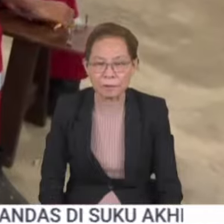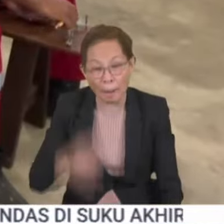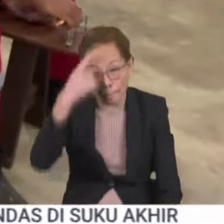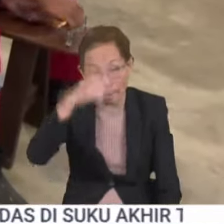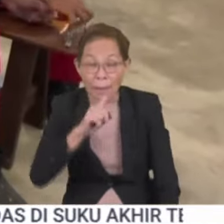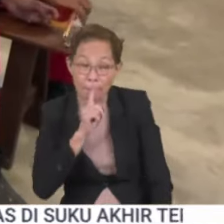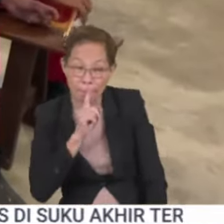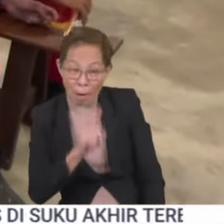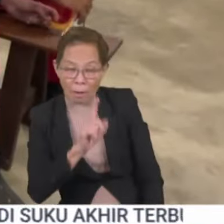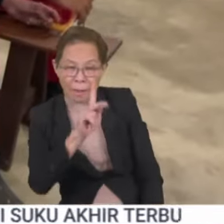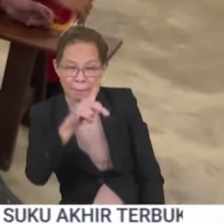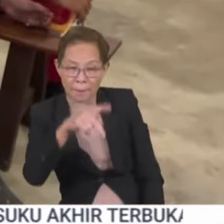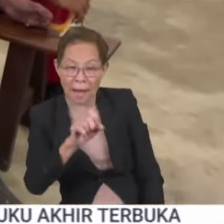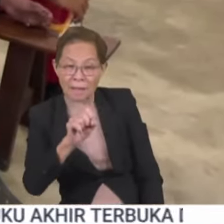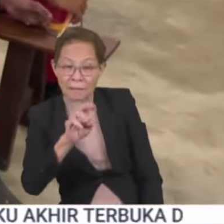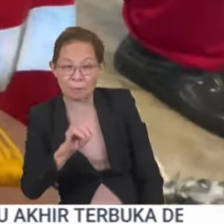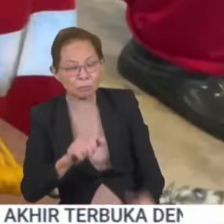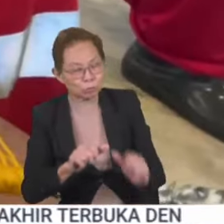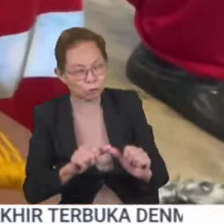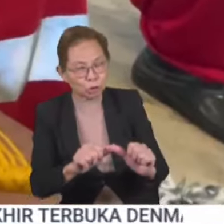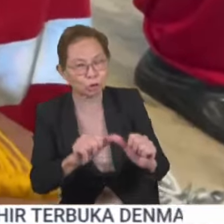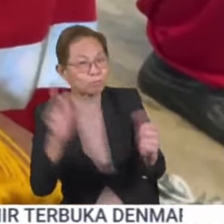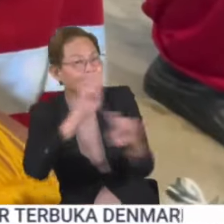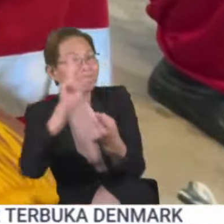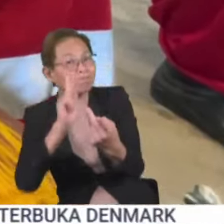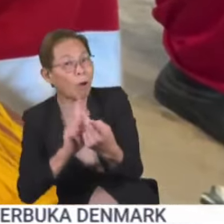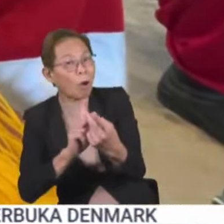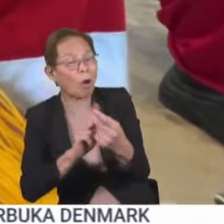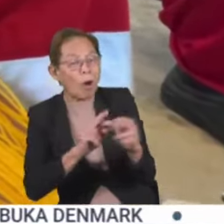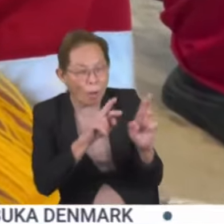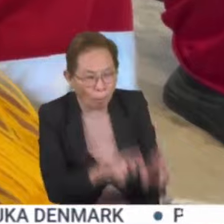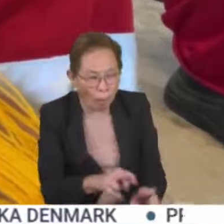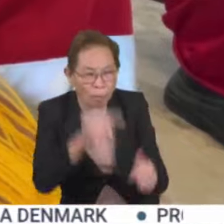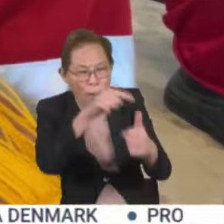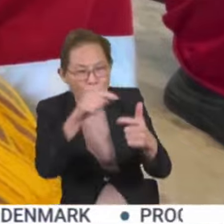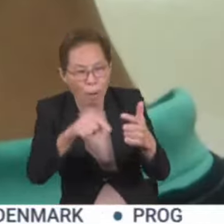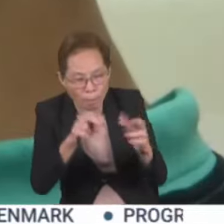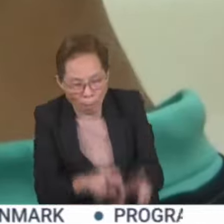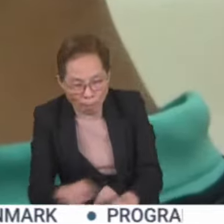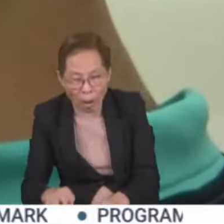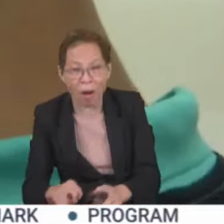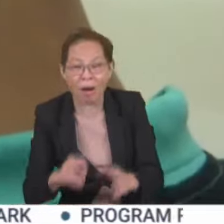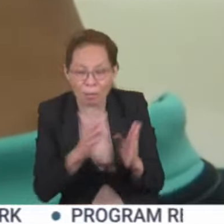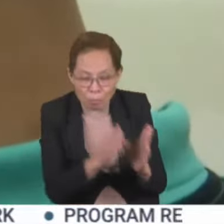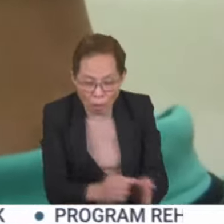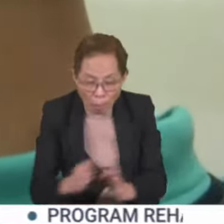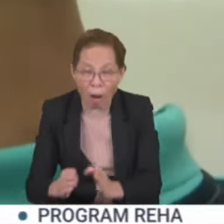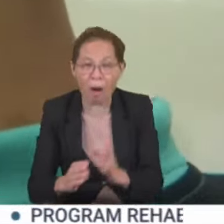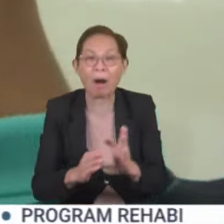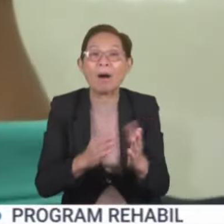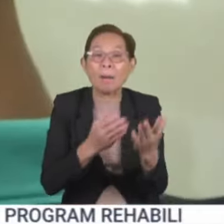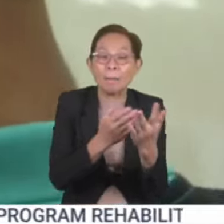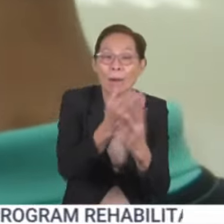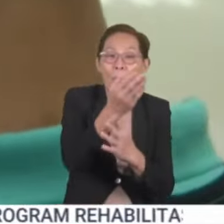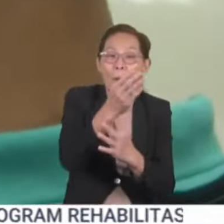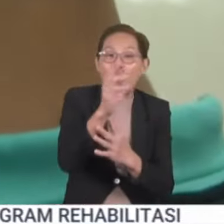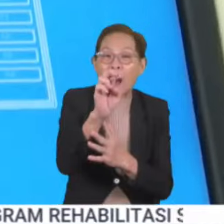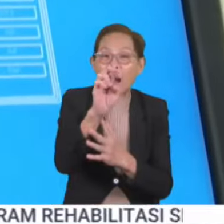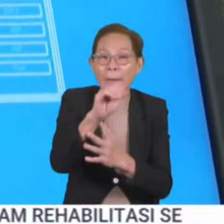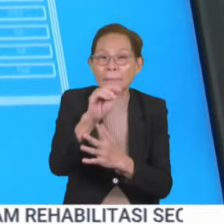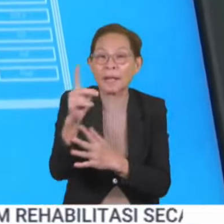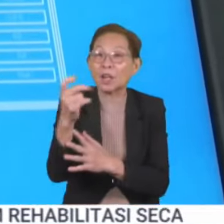Bagi memastikan KPSN terus kekal relevan, beberapa perancangan pembangunan turut disusun menerusi Rancangan Malaysia